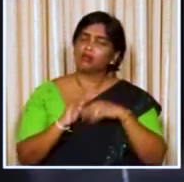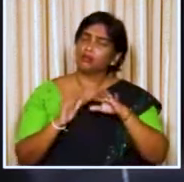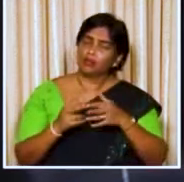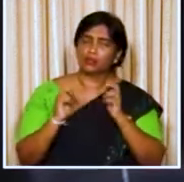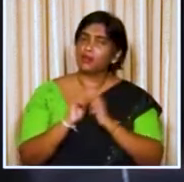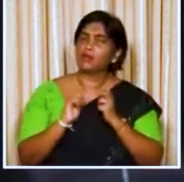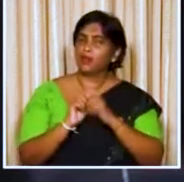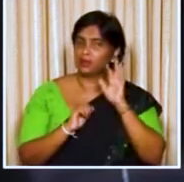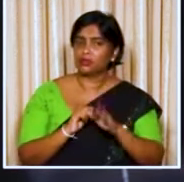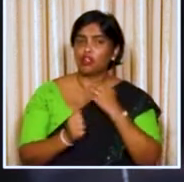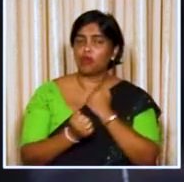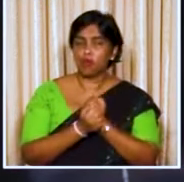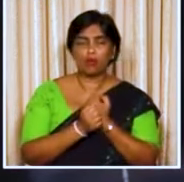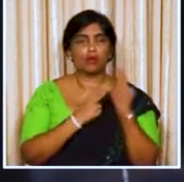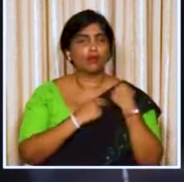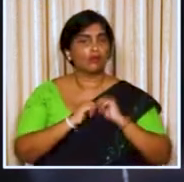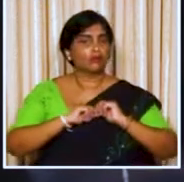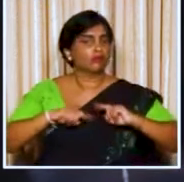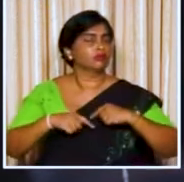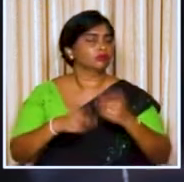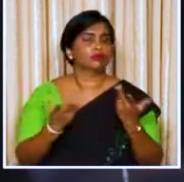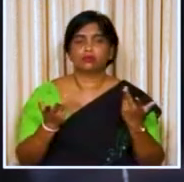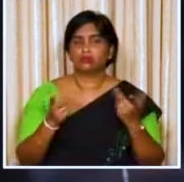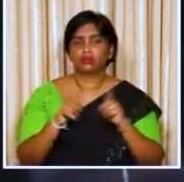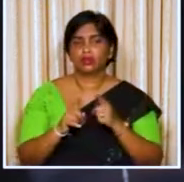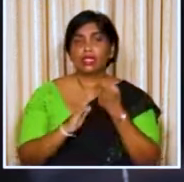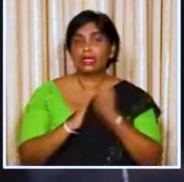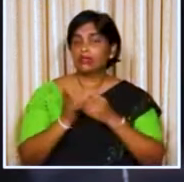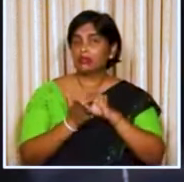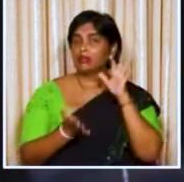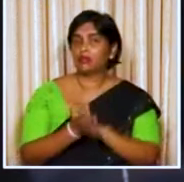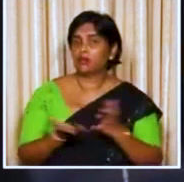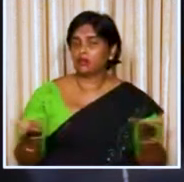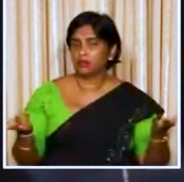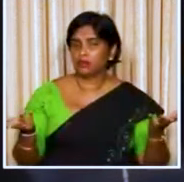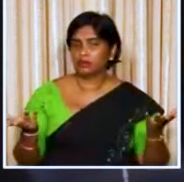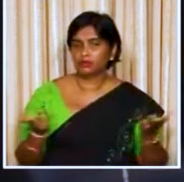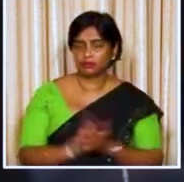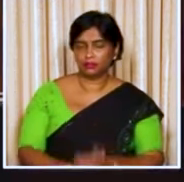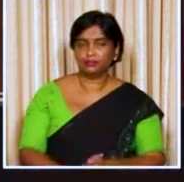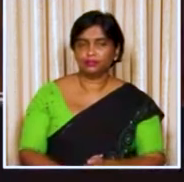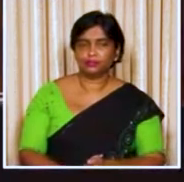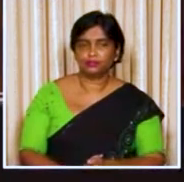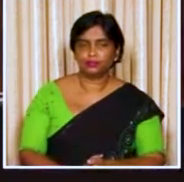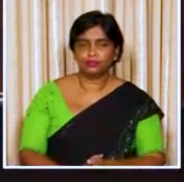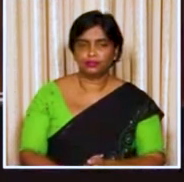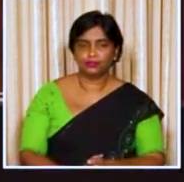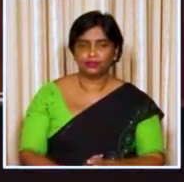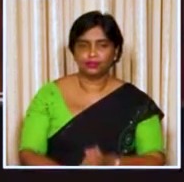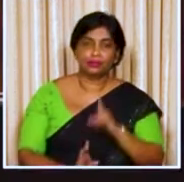යම් සිද්ධිවලදී පොලිසිය ගන්න ක්‍රියාමාර්ග කොයි විදියටද නීත්‍යානුකූල වෙන්නේ හොඳයි කර්මන්තමා මොකද